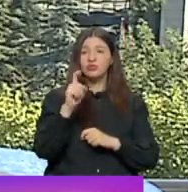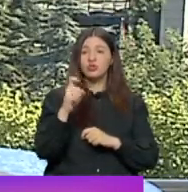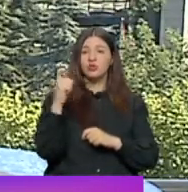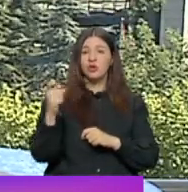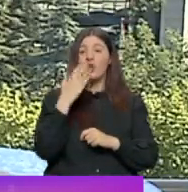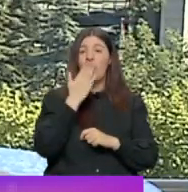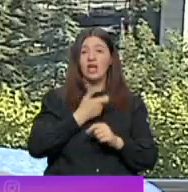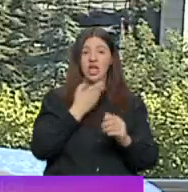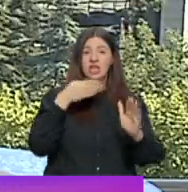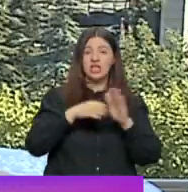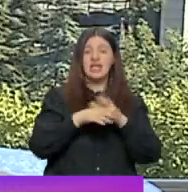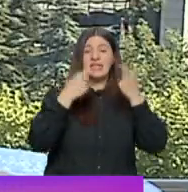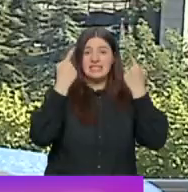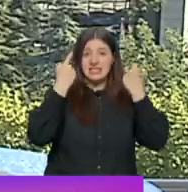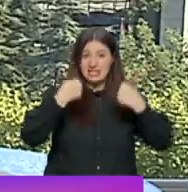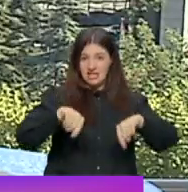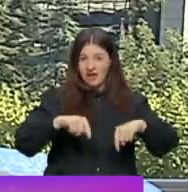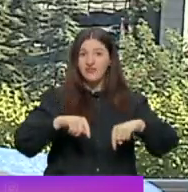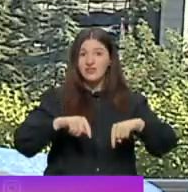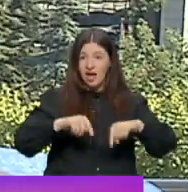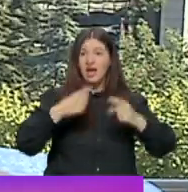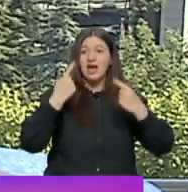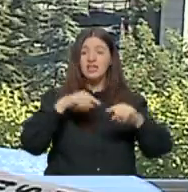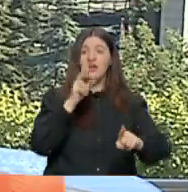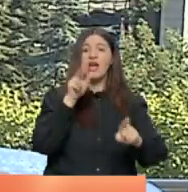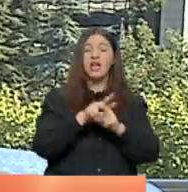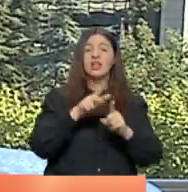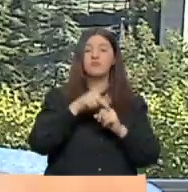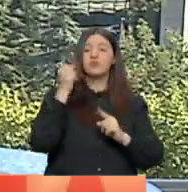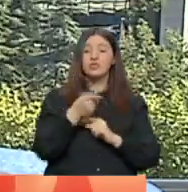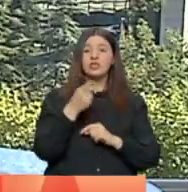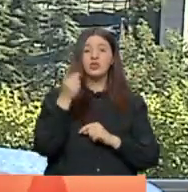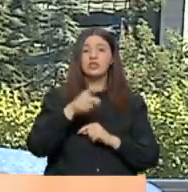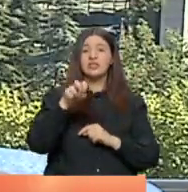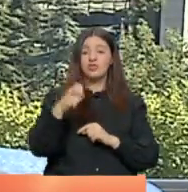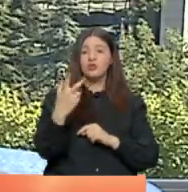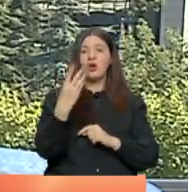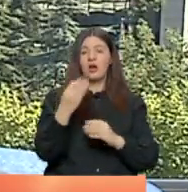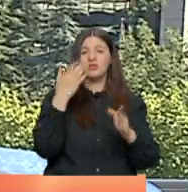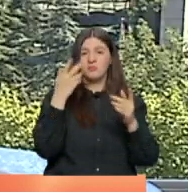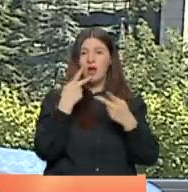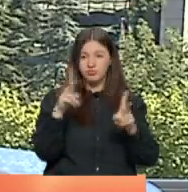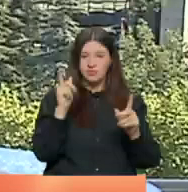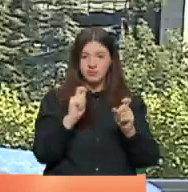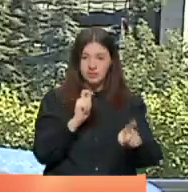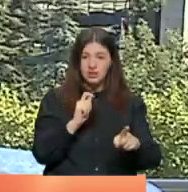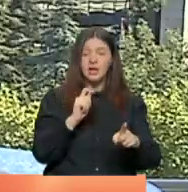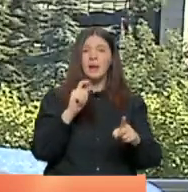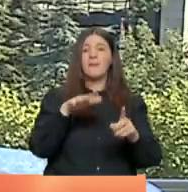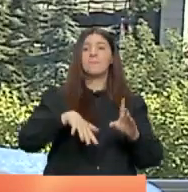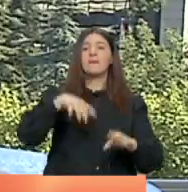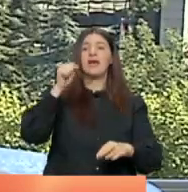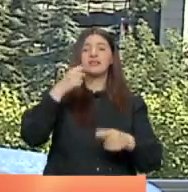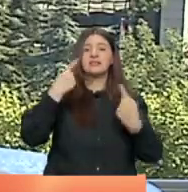1.031.799 öğrencinin girdiği sınavda sınava katılım oranı %83 olarak gerçekleşti.